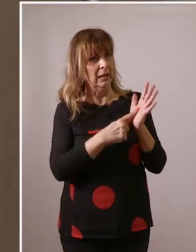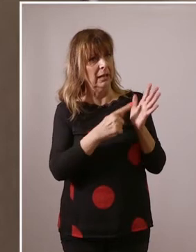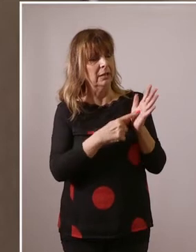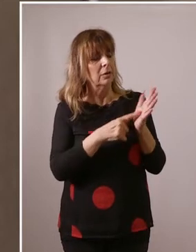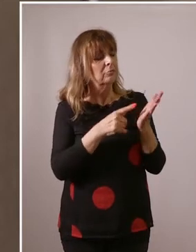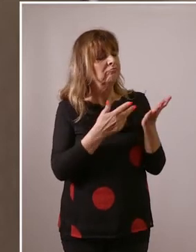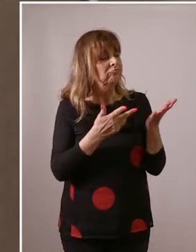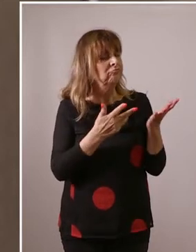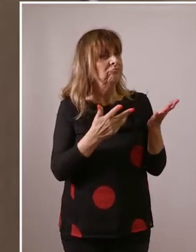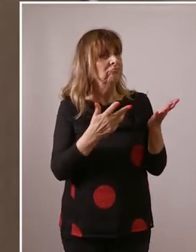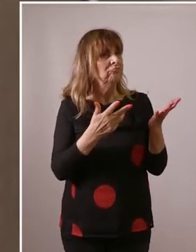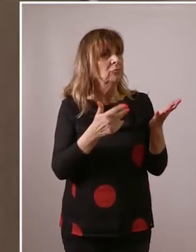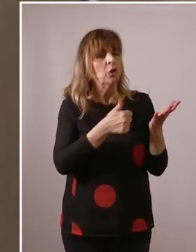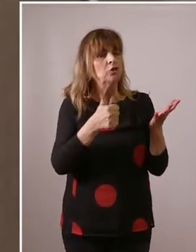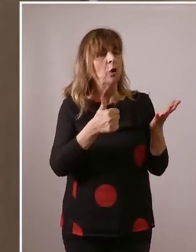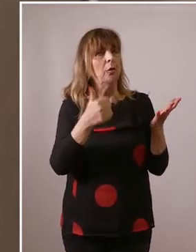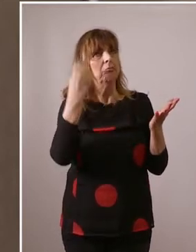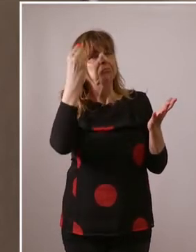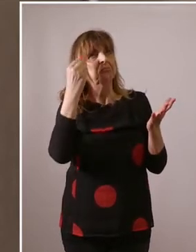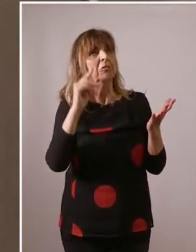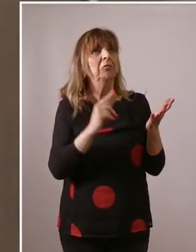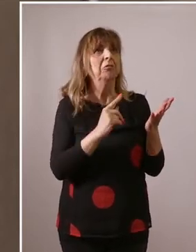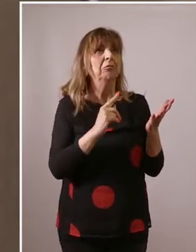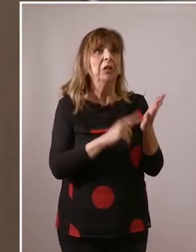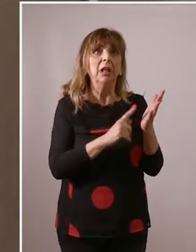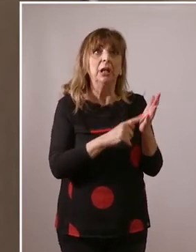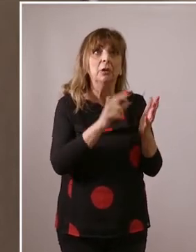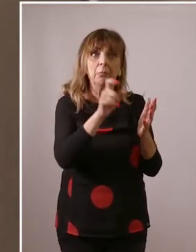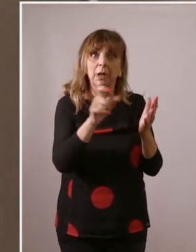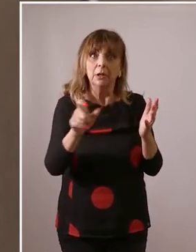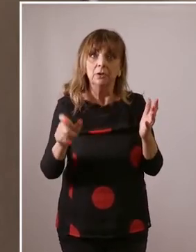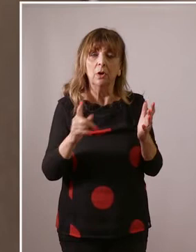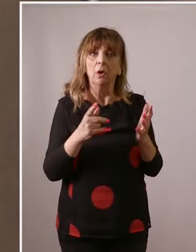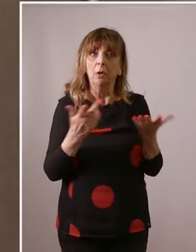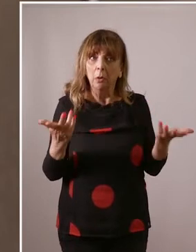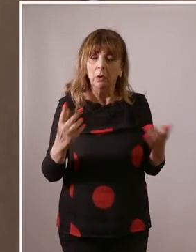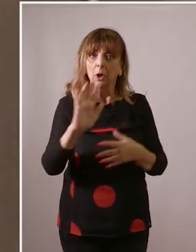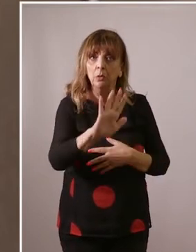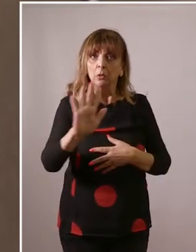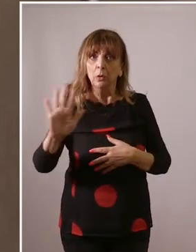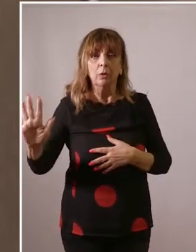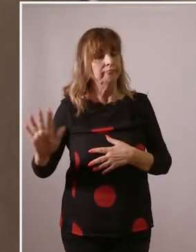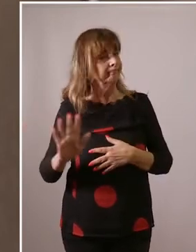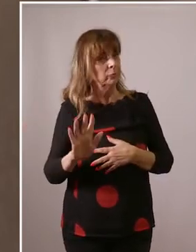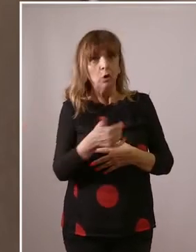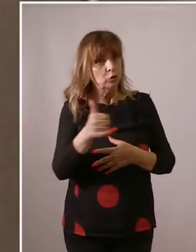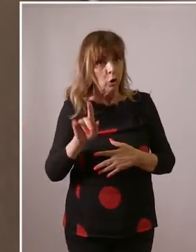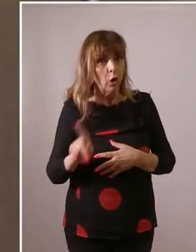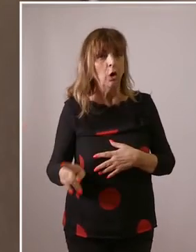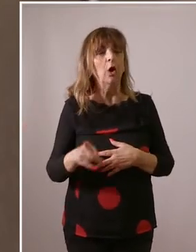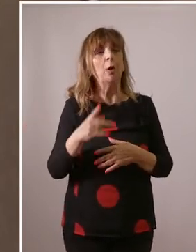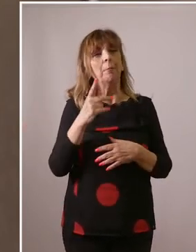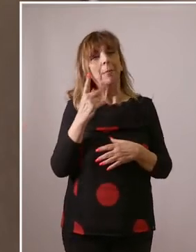diritti che spettano alle persone ma vuol dire anche abbracciare con uno sguardo d'insieme la